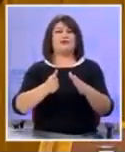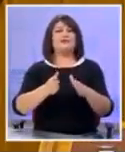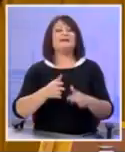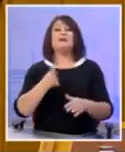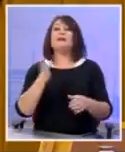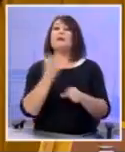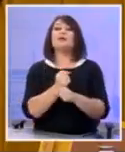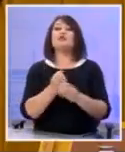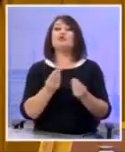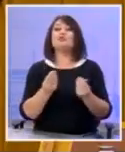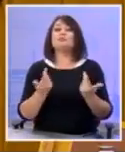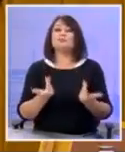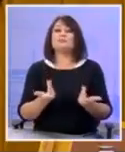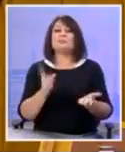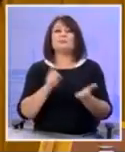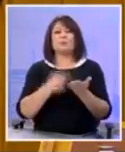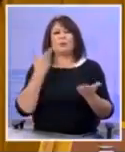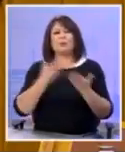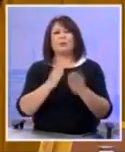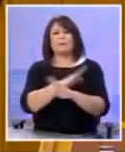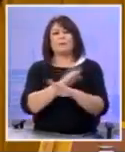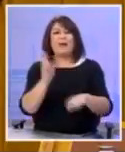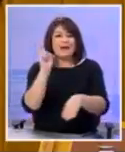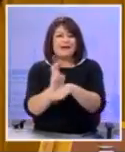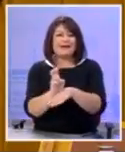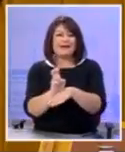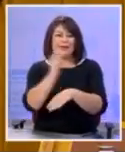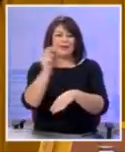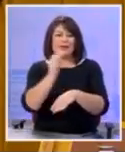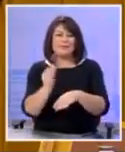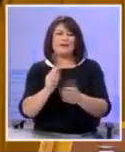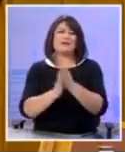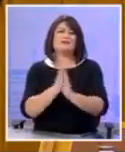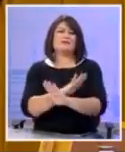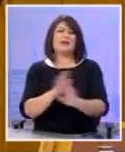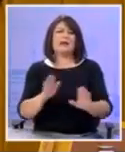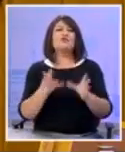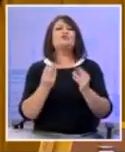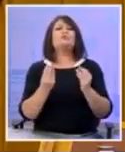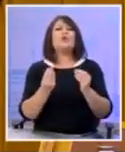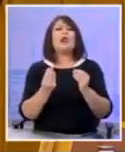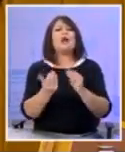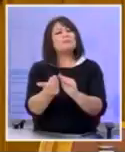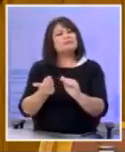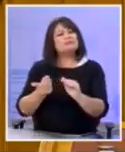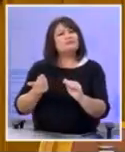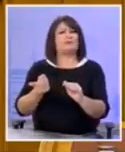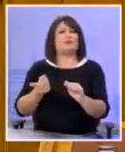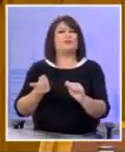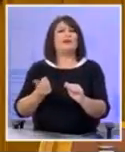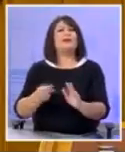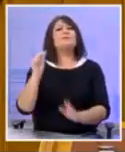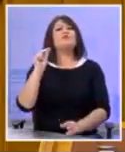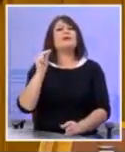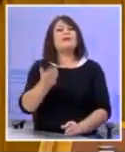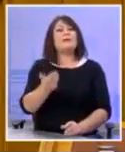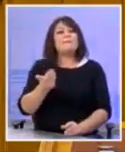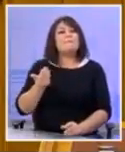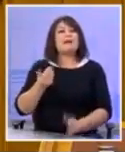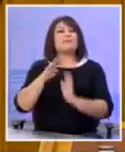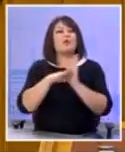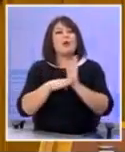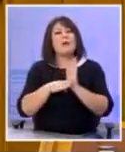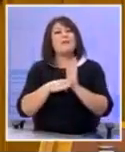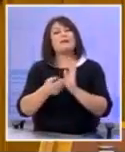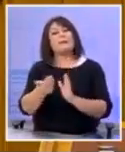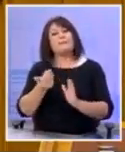για να επιτευχθεί θα πρέπει να τελειώνουμε με όλες αυτές τις εκκρεμότητες, πολλές από τις οποίες προέρχονται από δεσμεύσεις προηγούμενων προγραμμάτων,